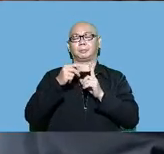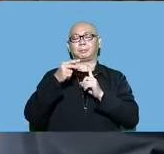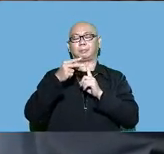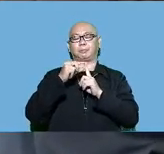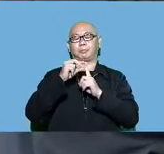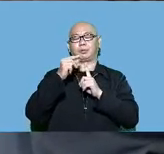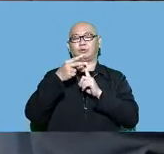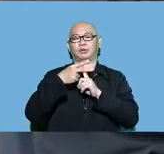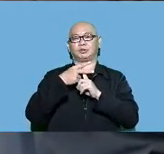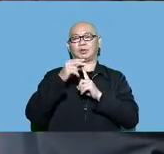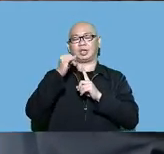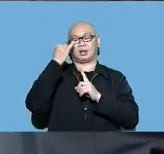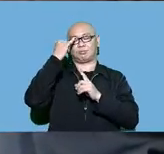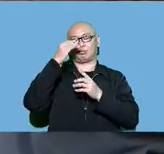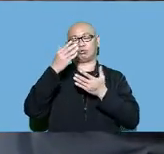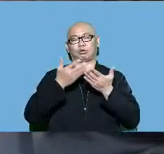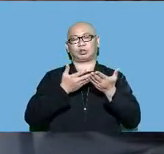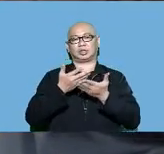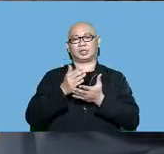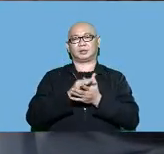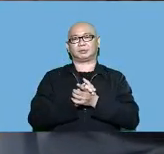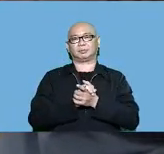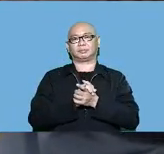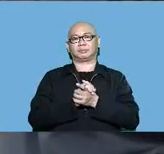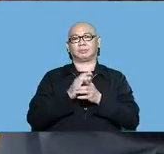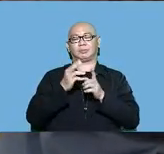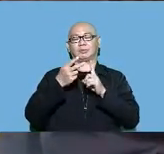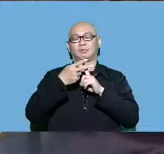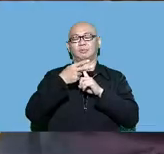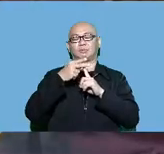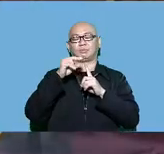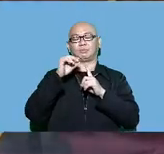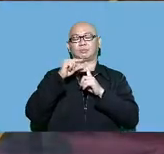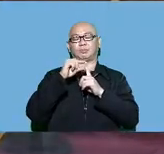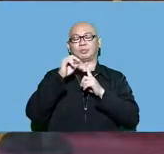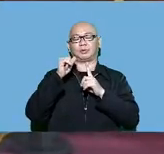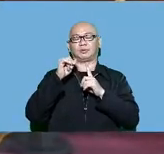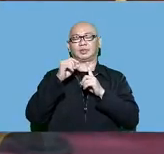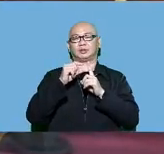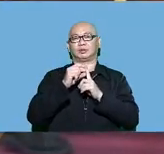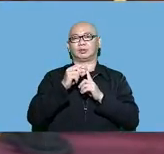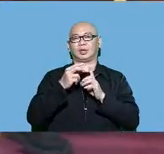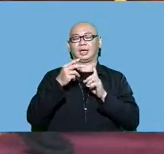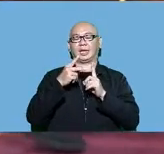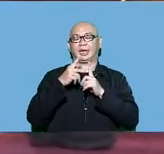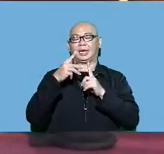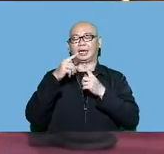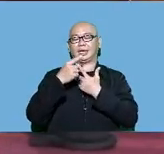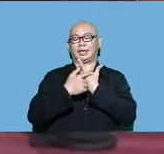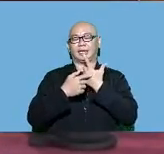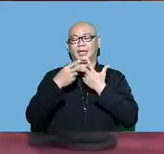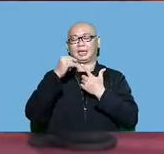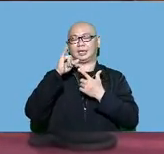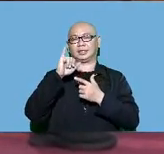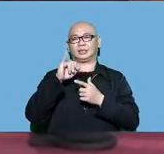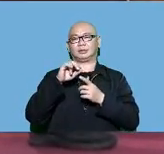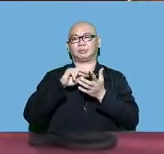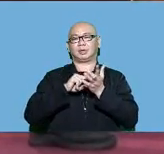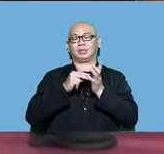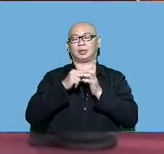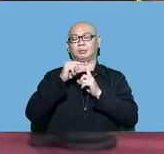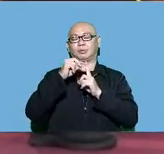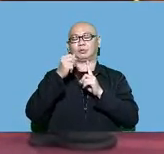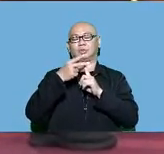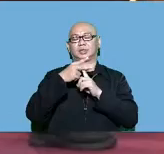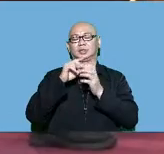Fakultas Ilmu Sosial, Profesor Dr. Yeri Sutopo MPD MT sebagai Profesor pada